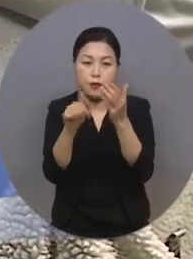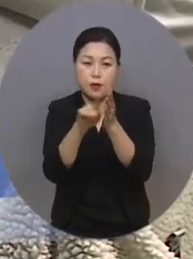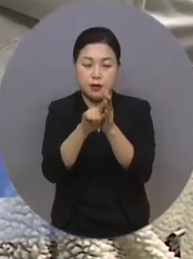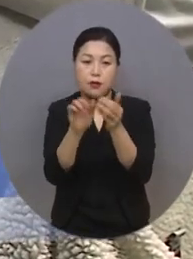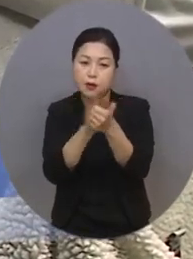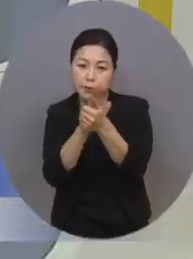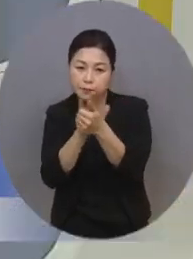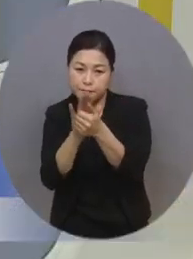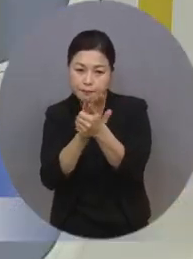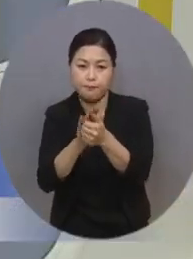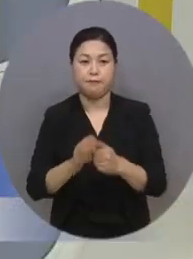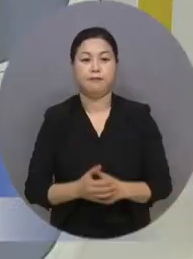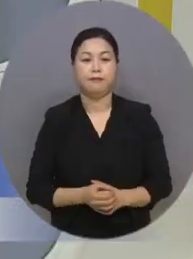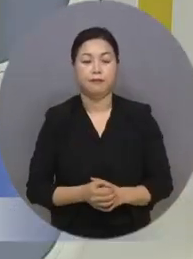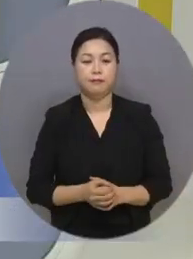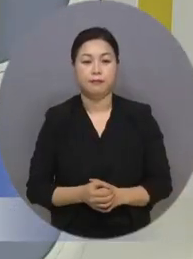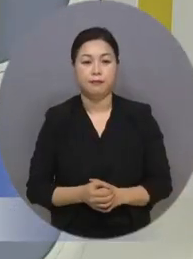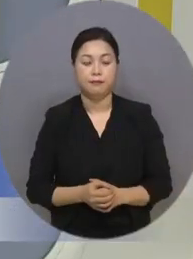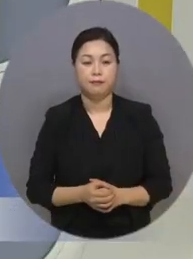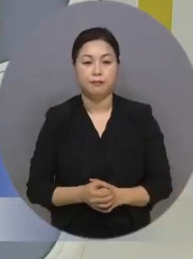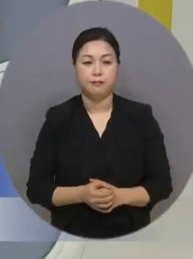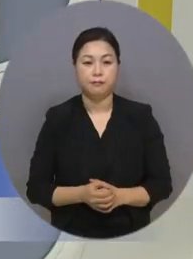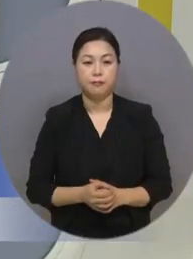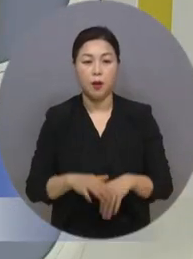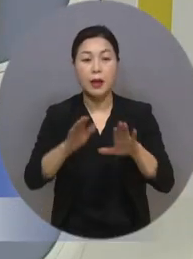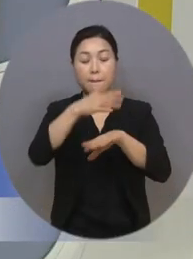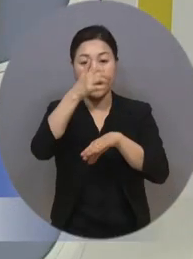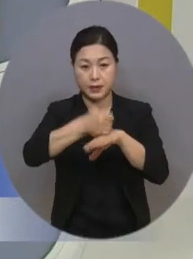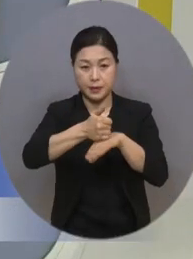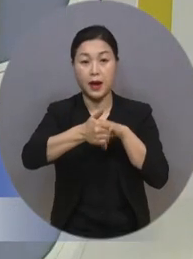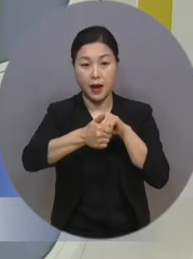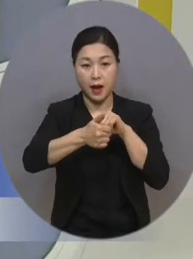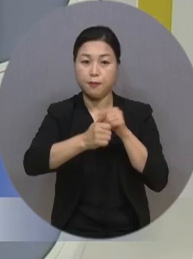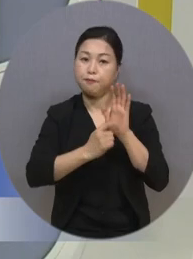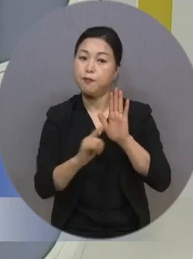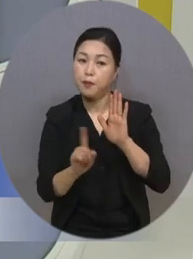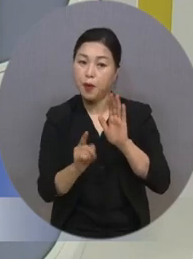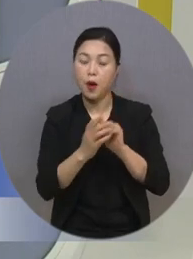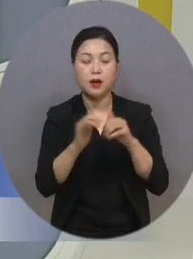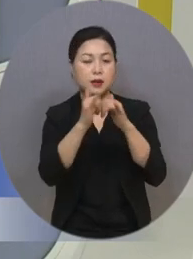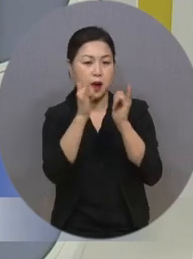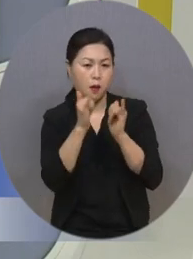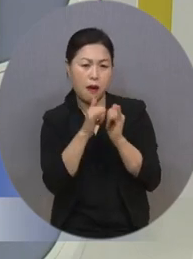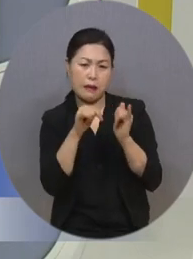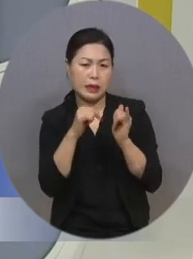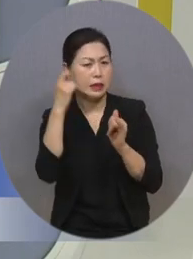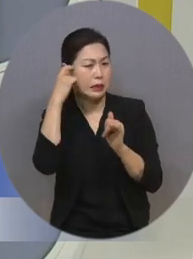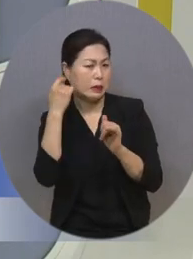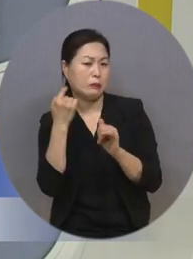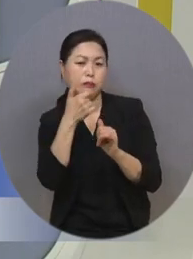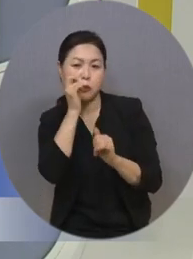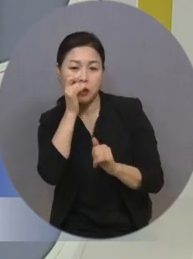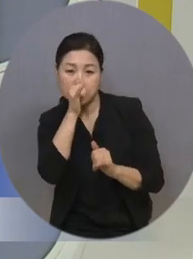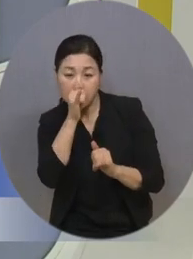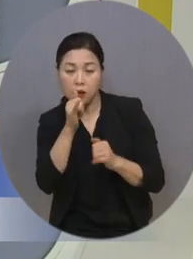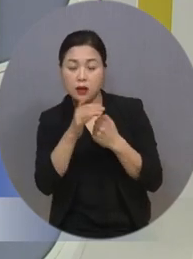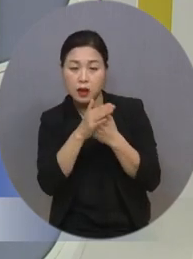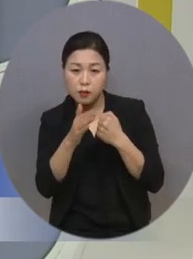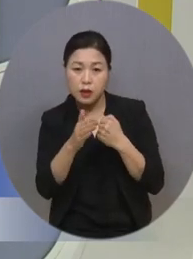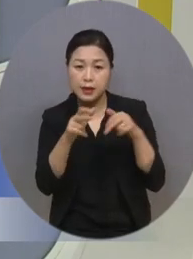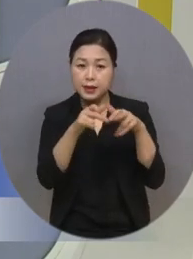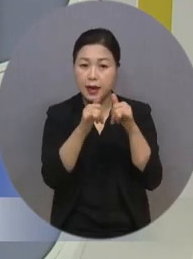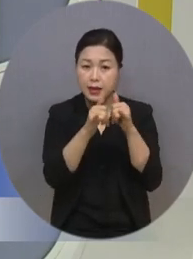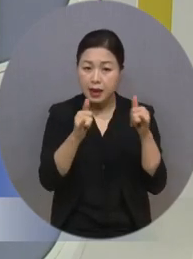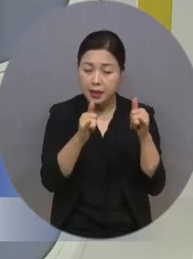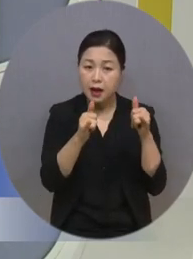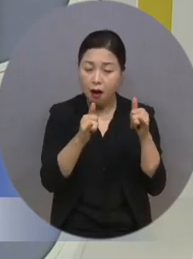제공합니다. 오늘의 웰페어 뉴스 마지막 기사입니다. 사회적 인식 부족 등으로 인해 장애인 보조견 출입을